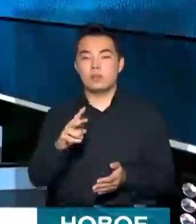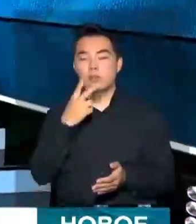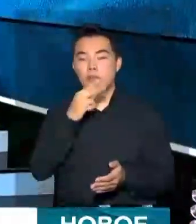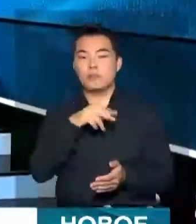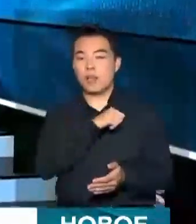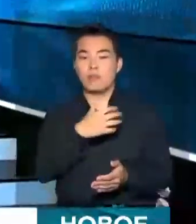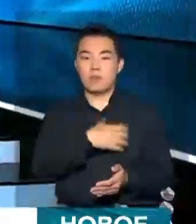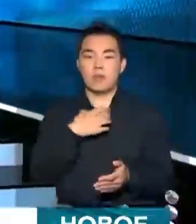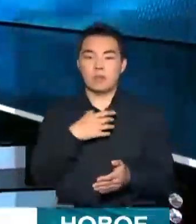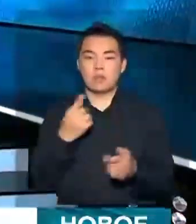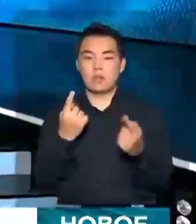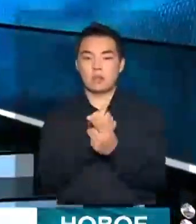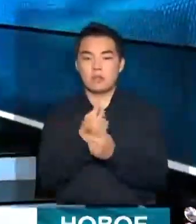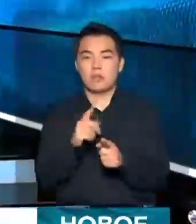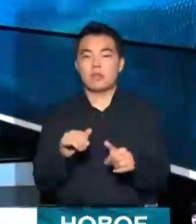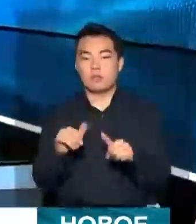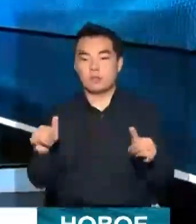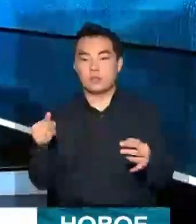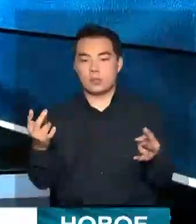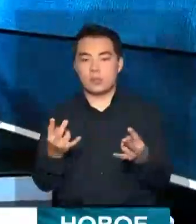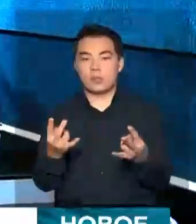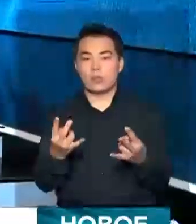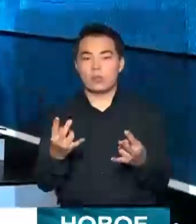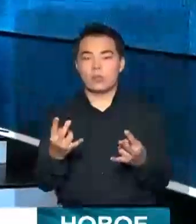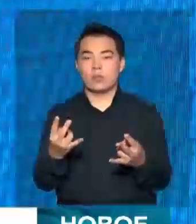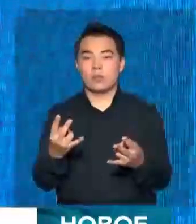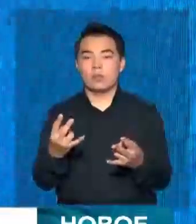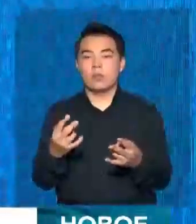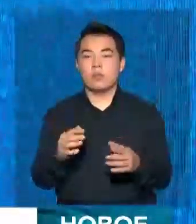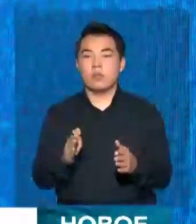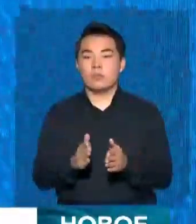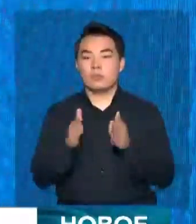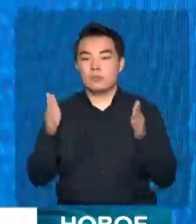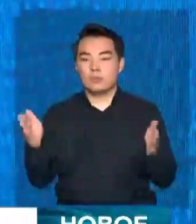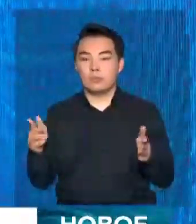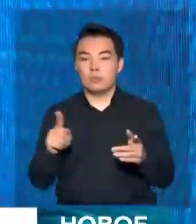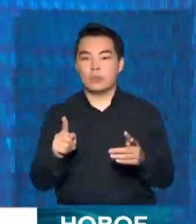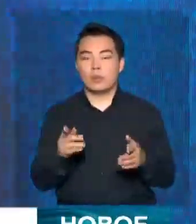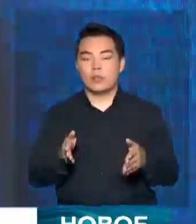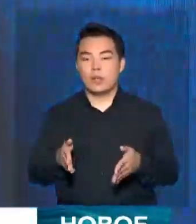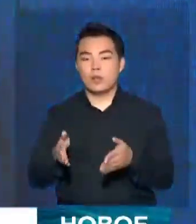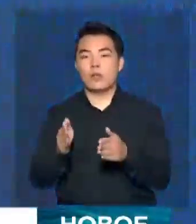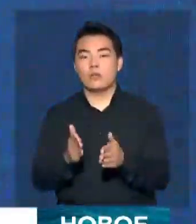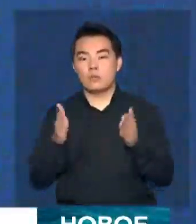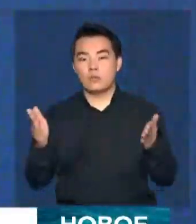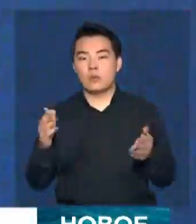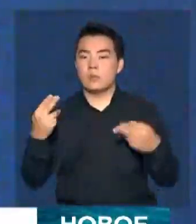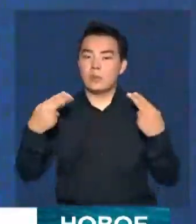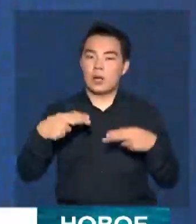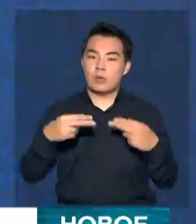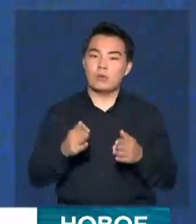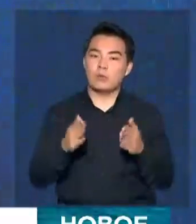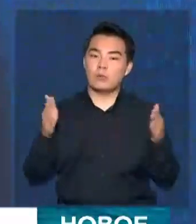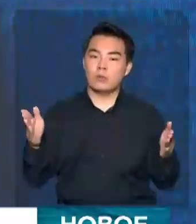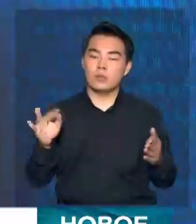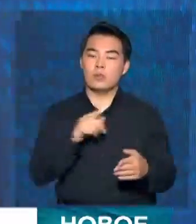логистический потенциал, да, и да, его развитие. И здесь важно, так сказать, расширять узкие места, как президент сказал, пропускные пункты увеличивать,